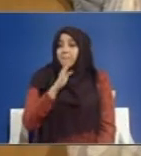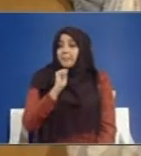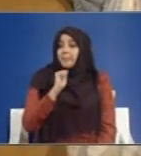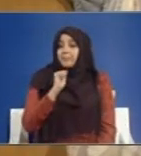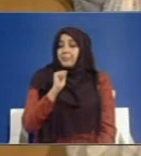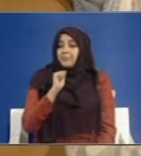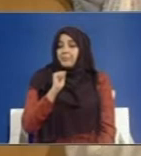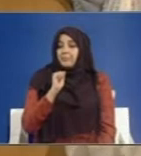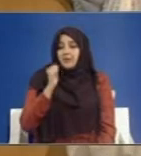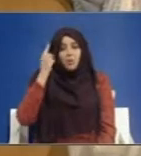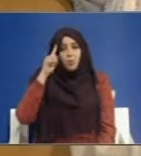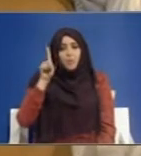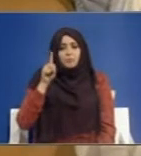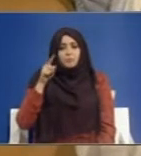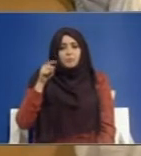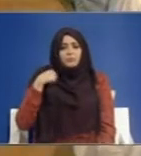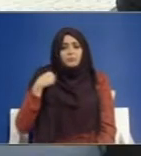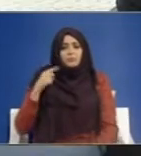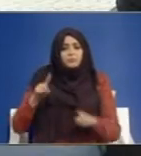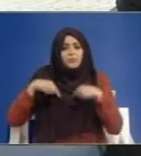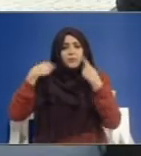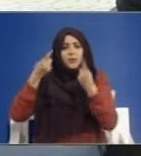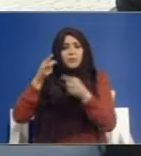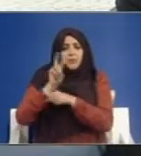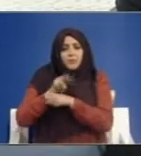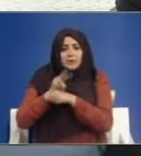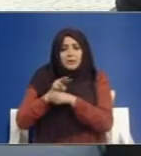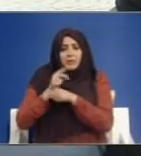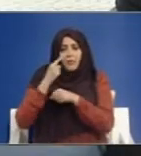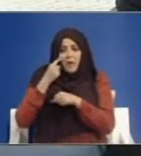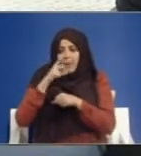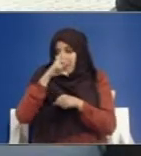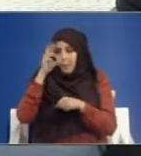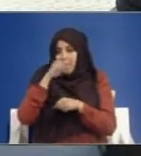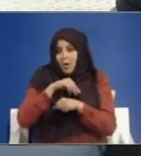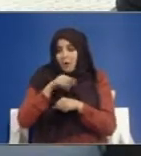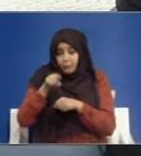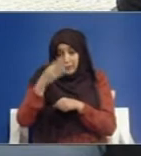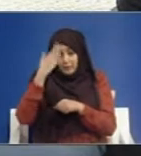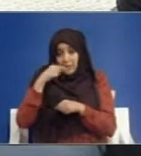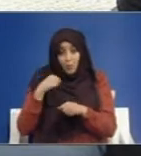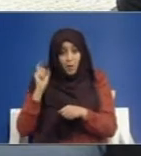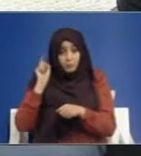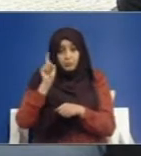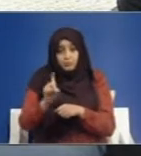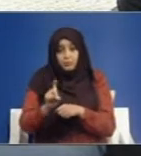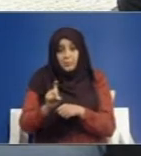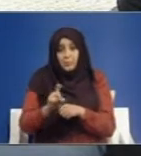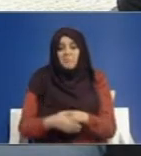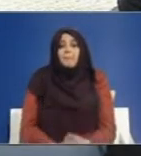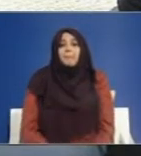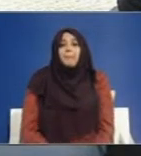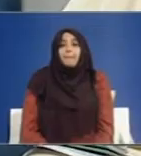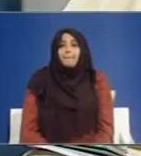روح الإنسان في المقبرة ترجع له، يعني بحيث لما نزوره ويعرفنا ونتكلموا معاه ويحس بينا وما إلى